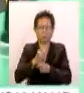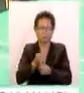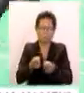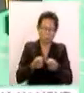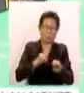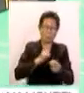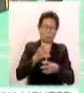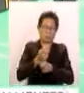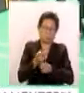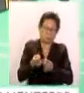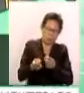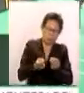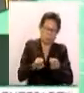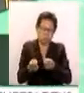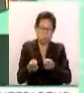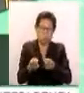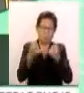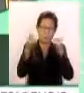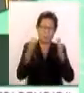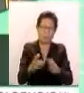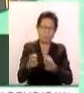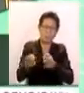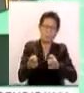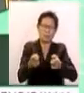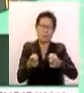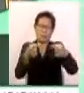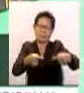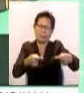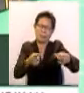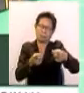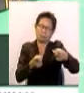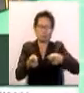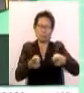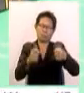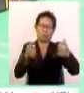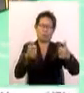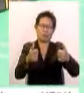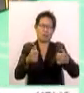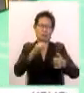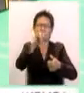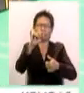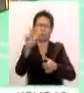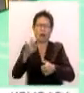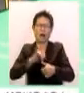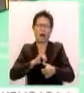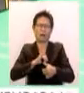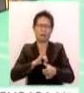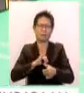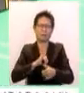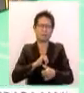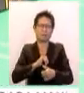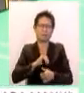kontrol permainan tadi, yang final tadi junior I. I rasa